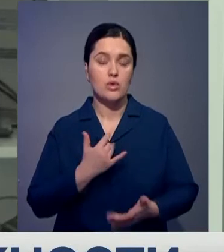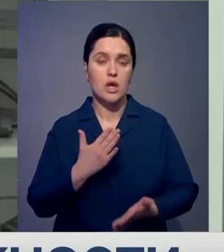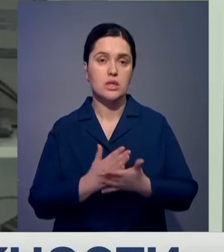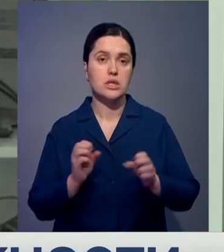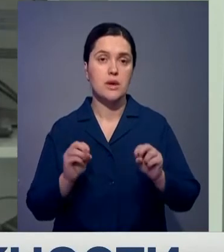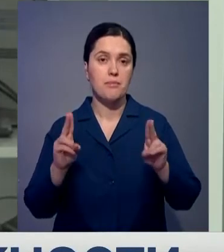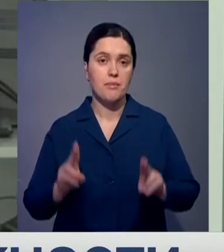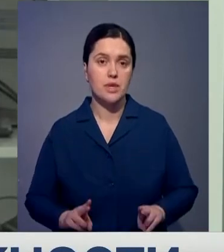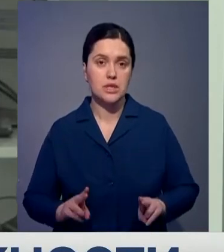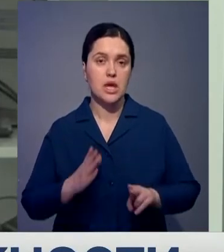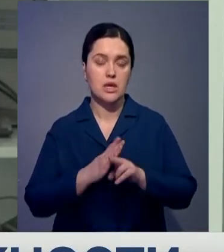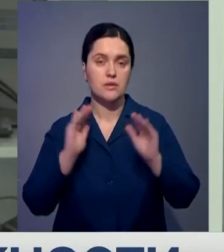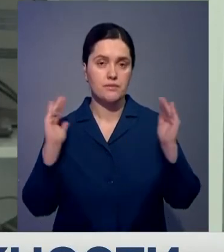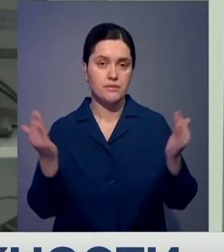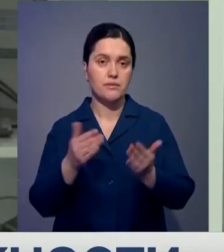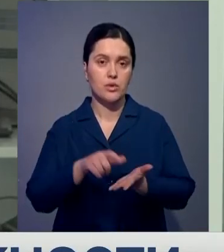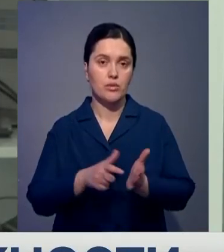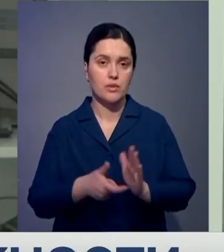специальный мет изолятор